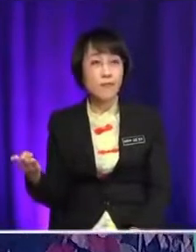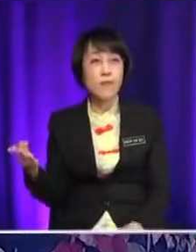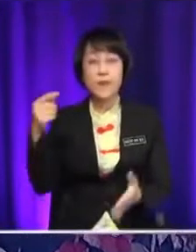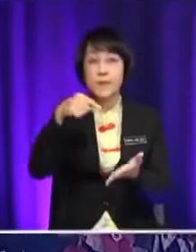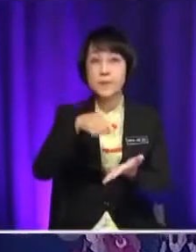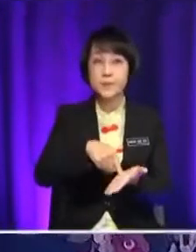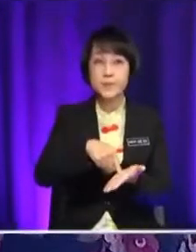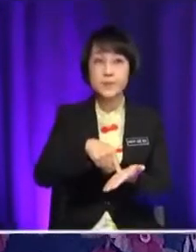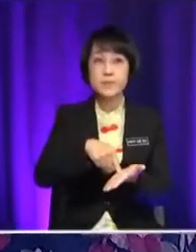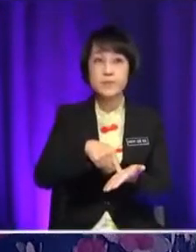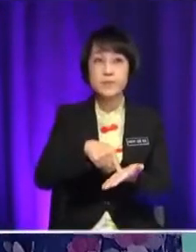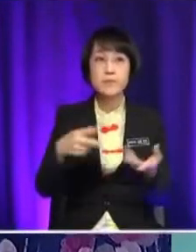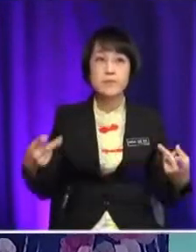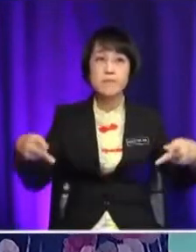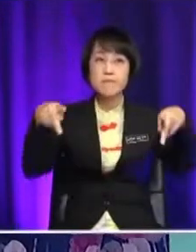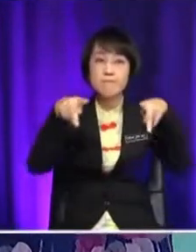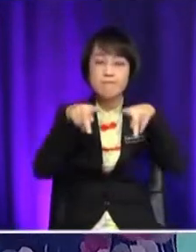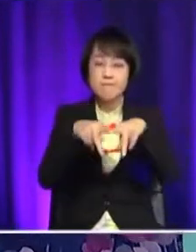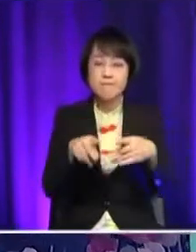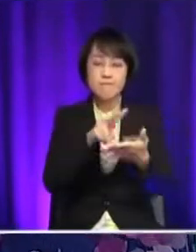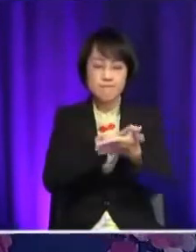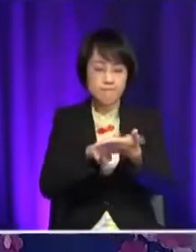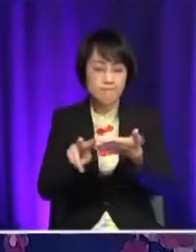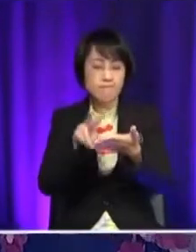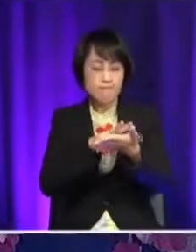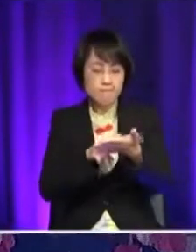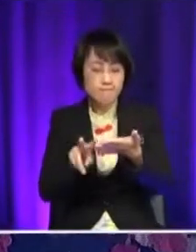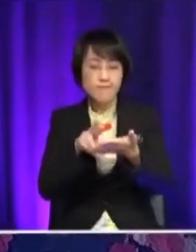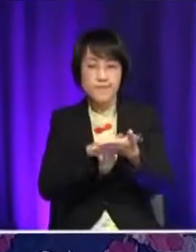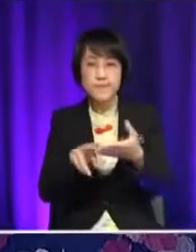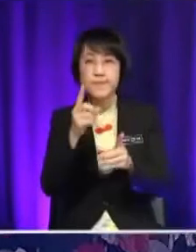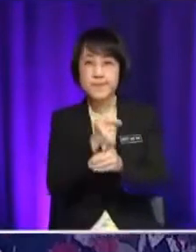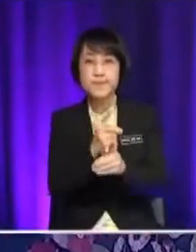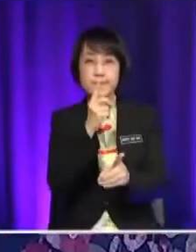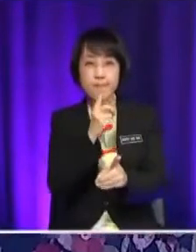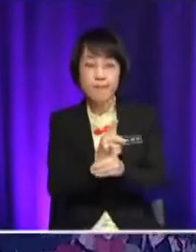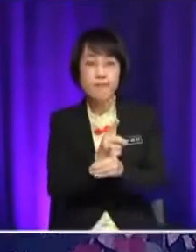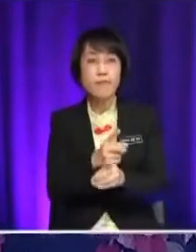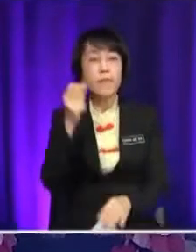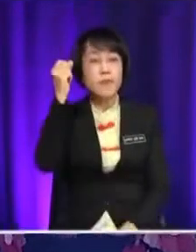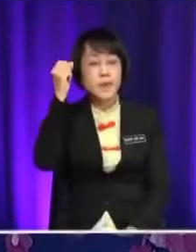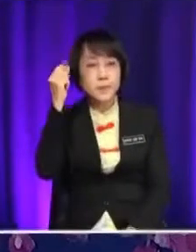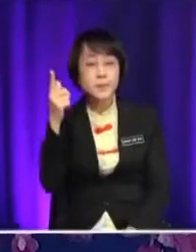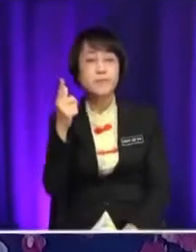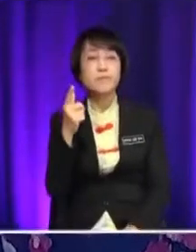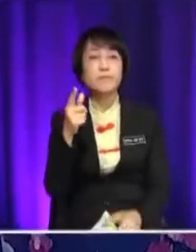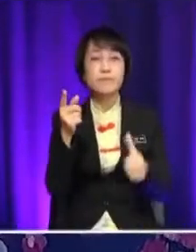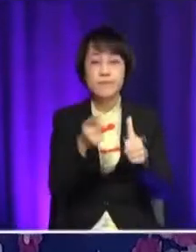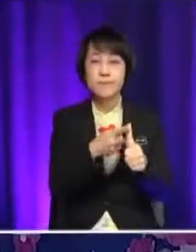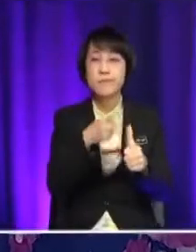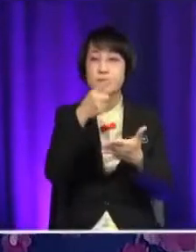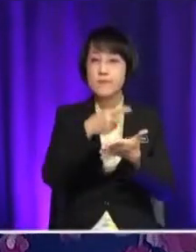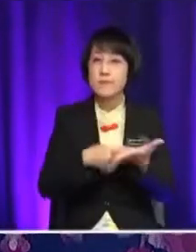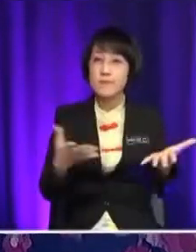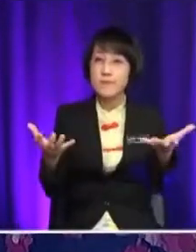ini mereka perlu teliti sebelum nak mulakan pertuturan. Kena faham dulu apa kehendak soalan.